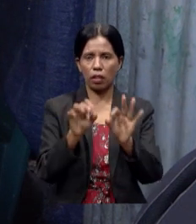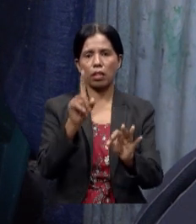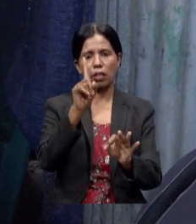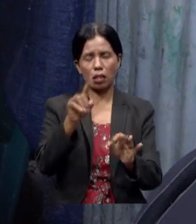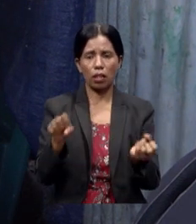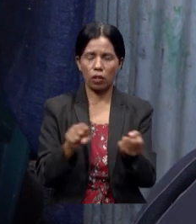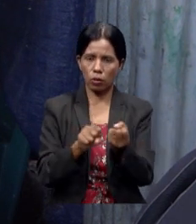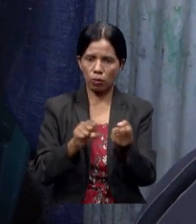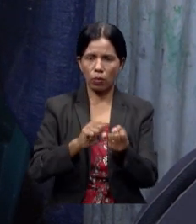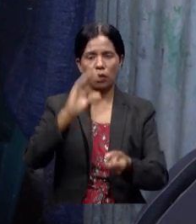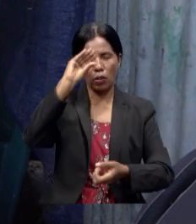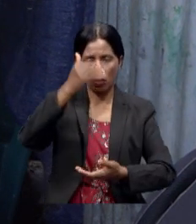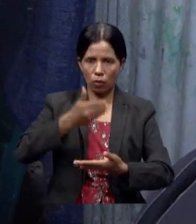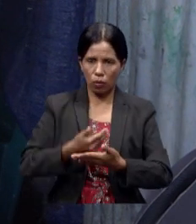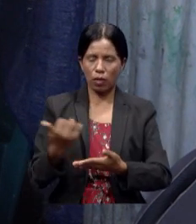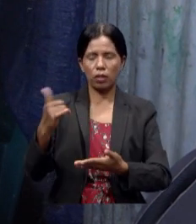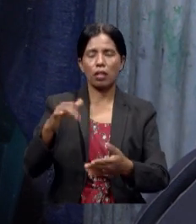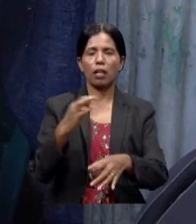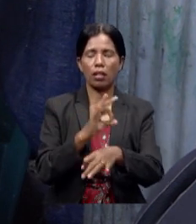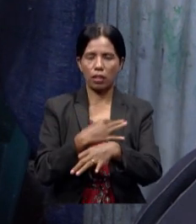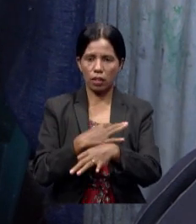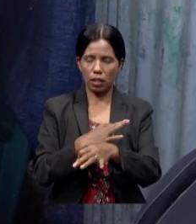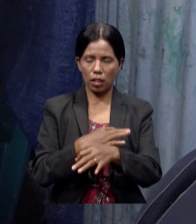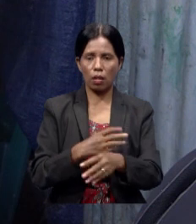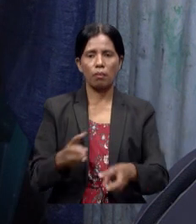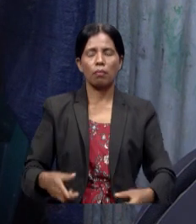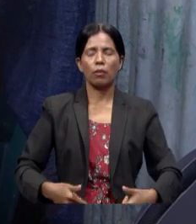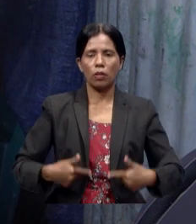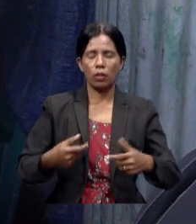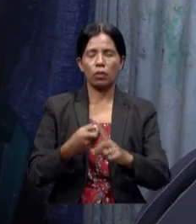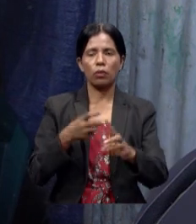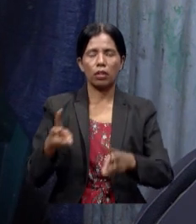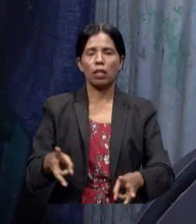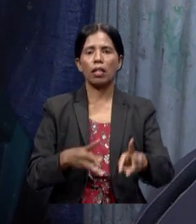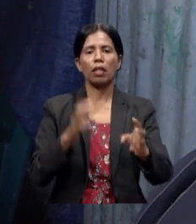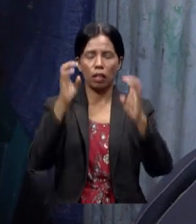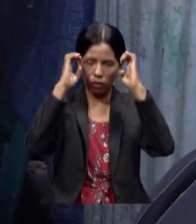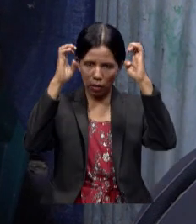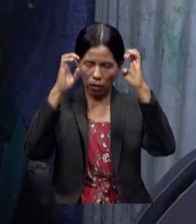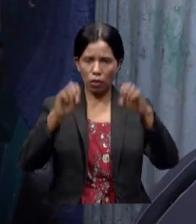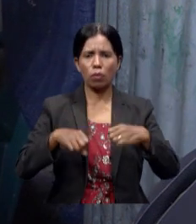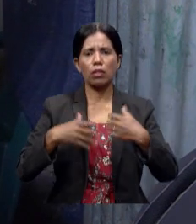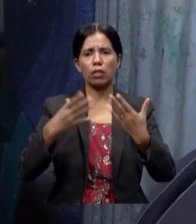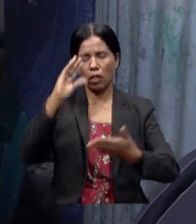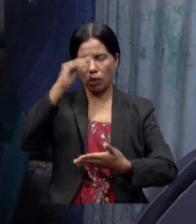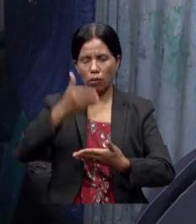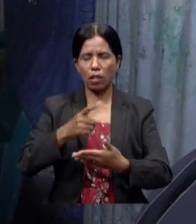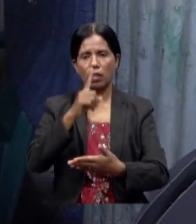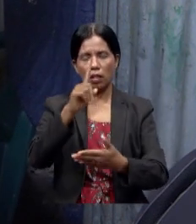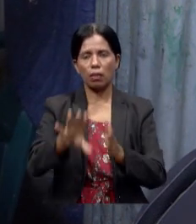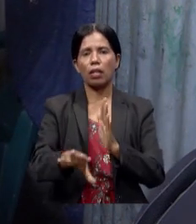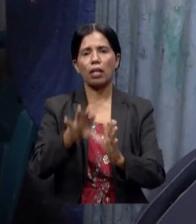suporta uang sira atau hadiah Morris lihusi dalam edukasau. Oinsa, uang ida belehetan edukasau